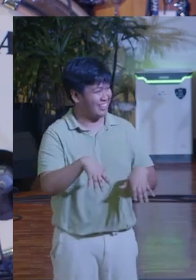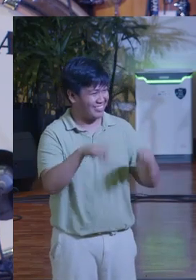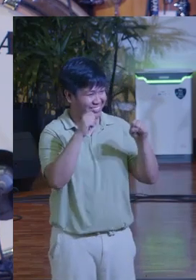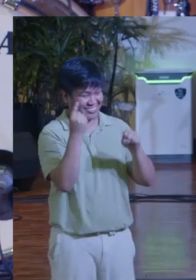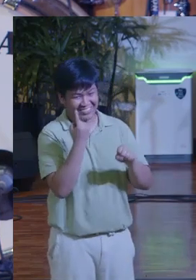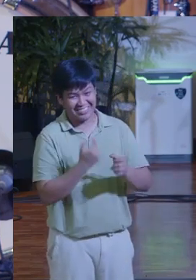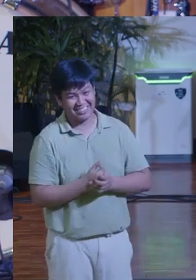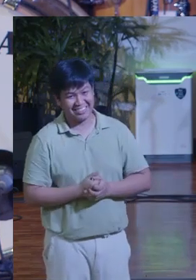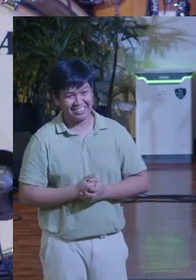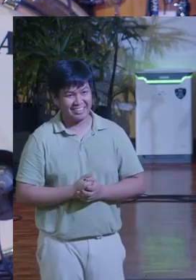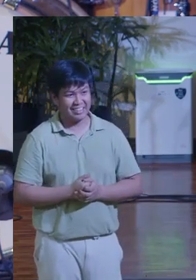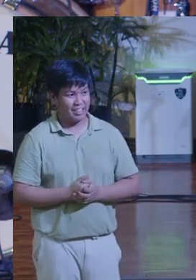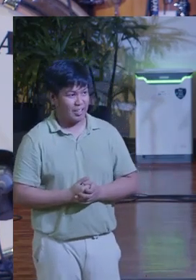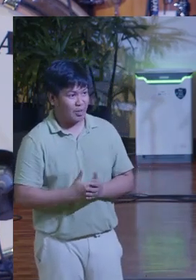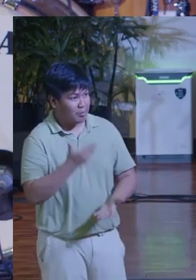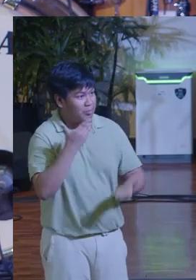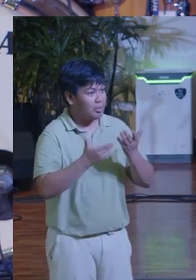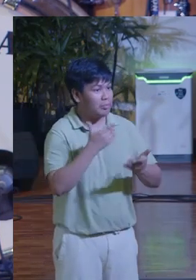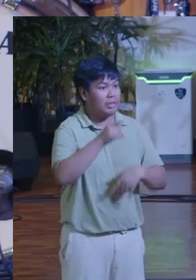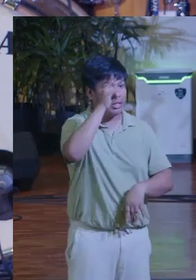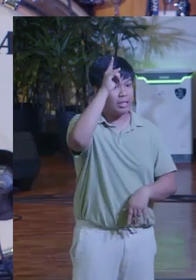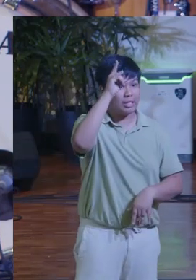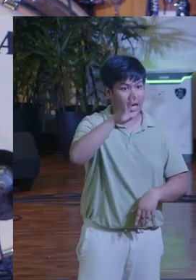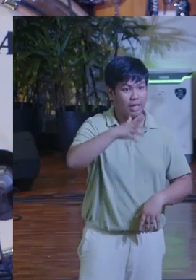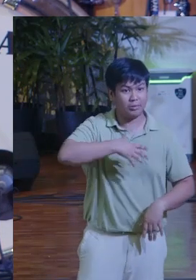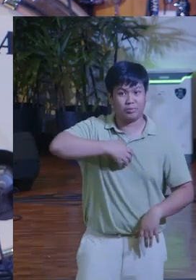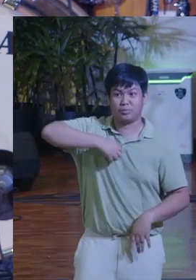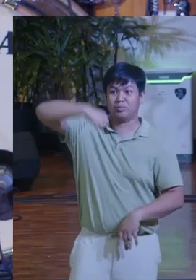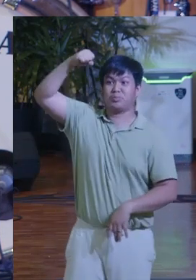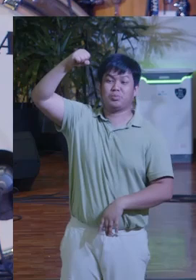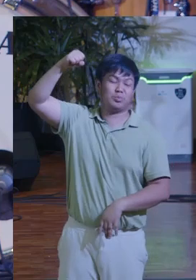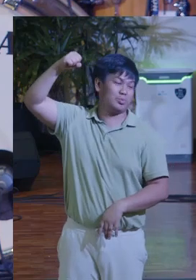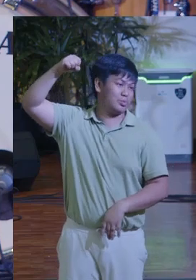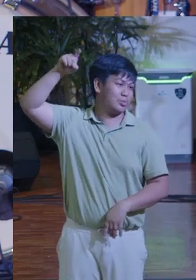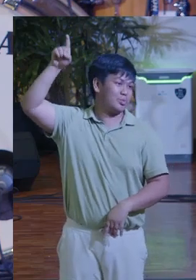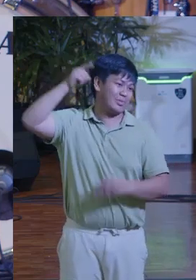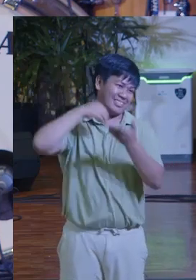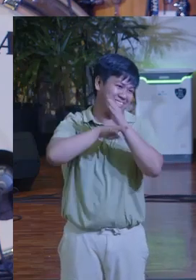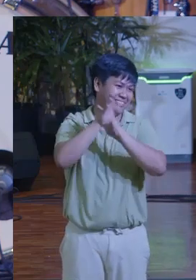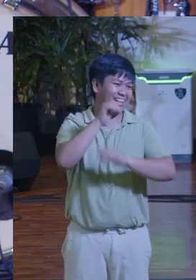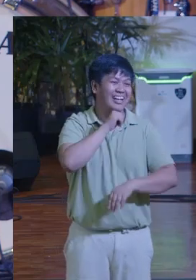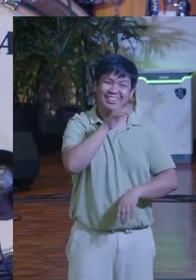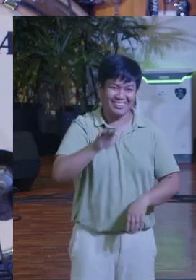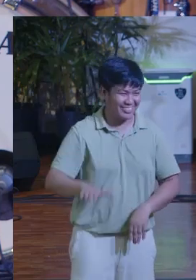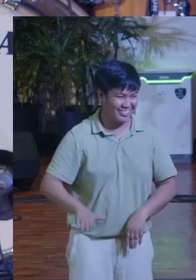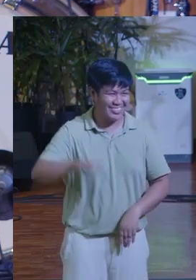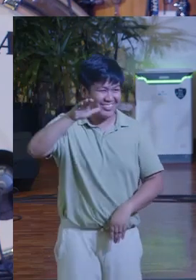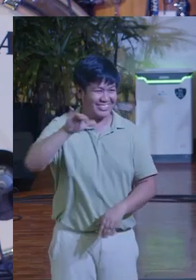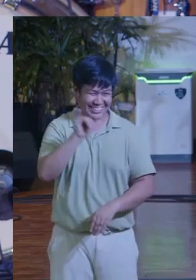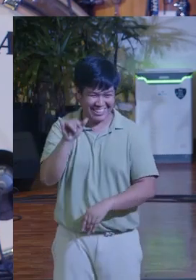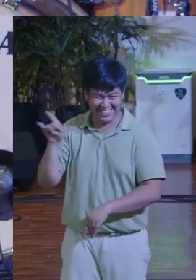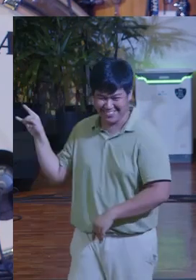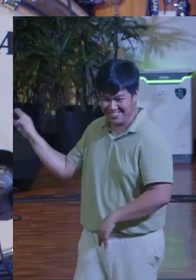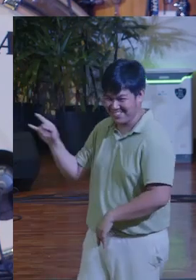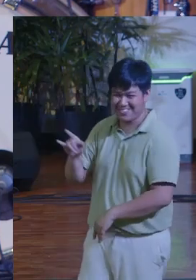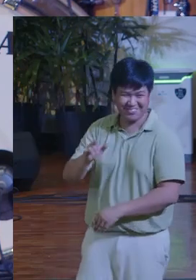Sabi nga nila, baka kaya kinuha ng Diyos. Huwag nang lumaki na kamukha mo.